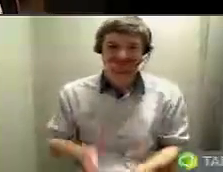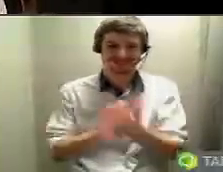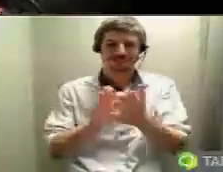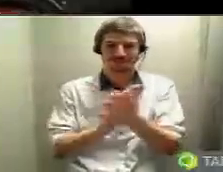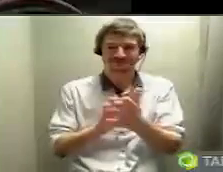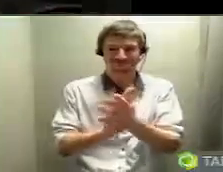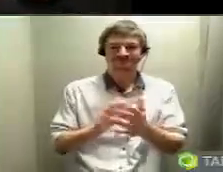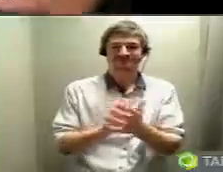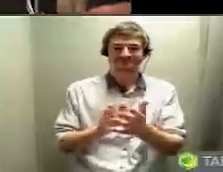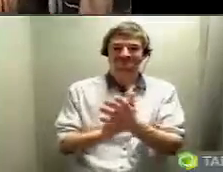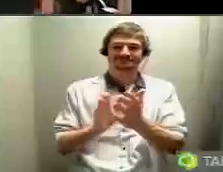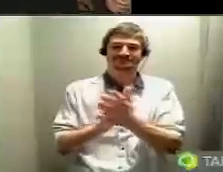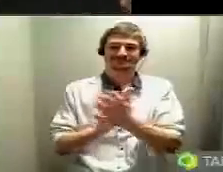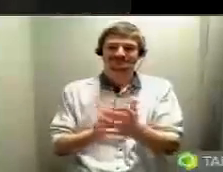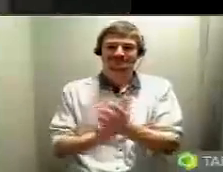Bravo.